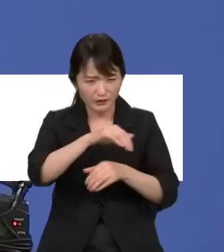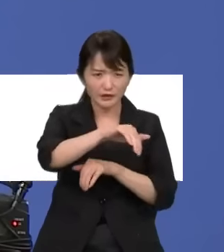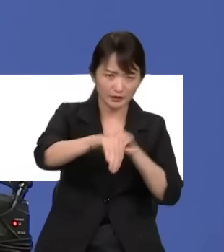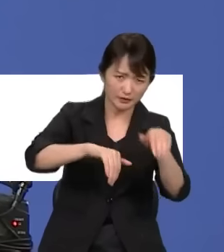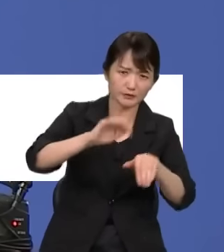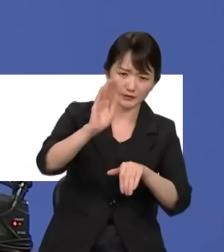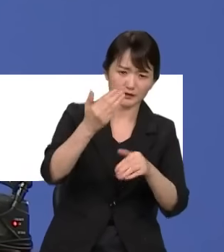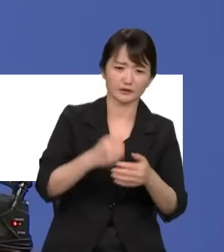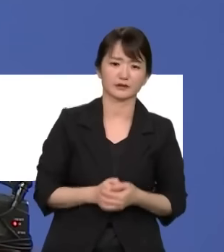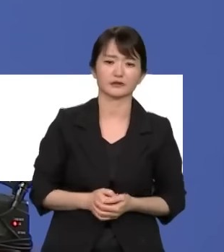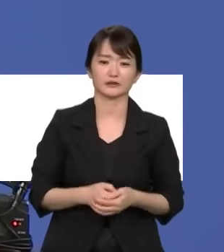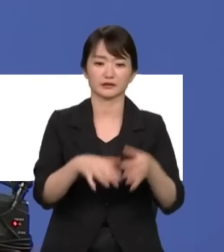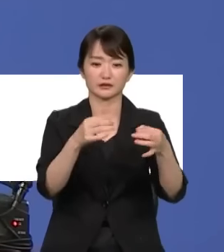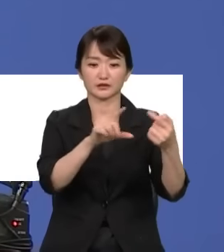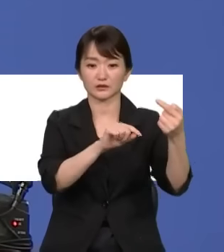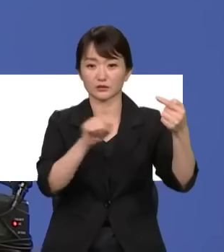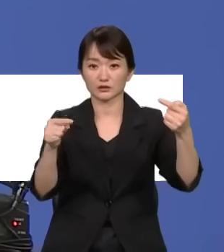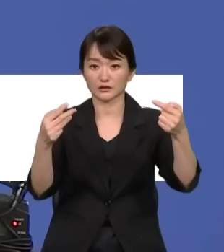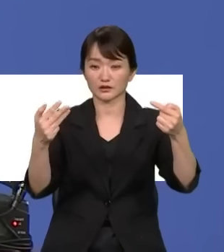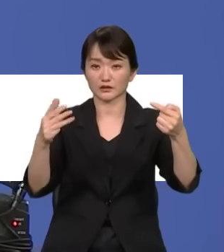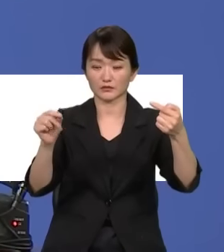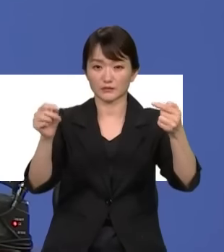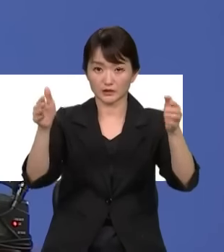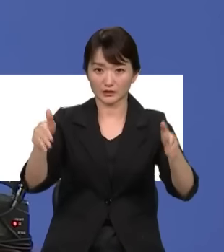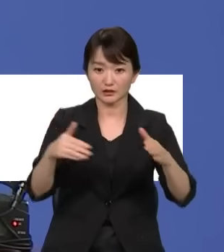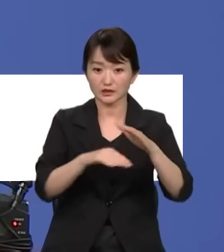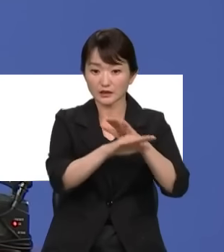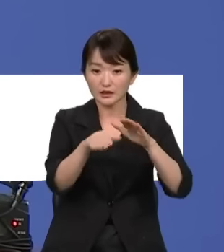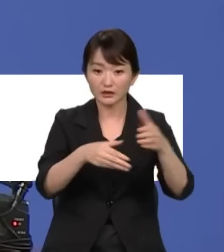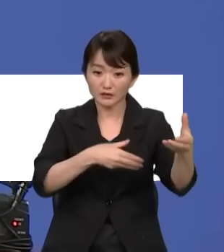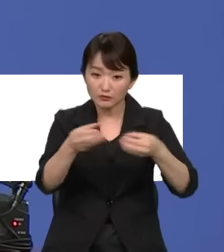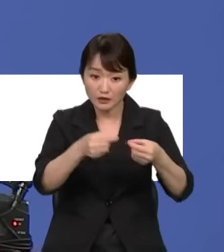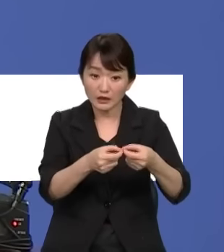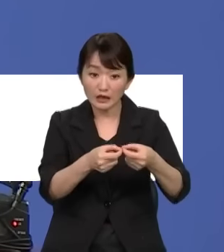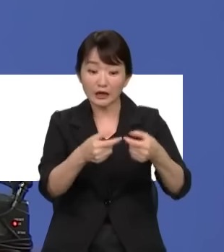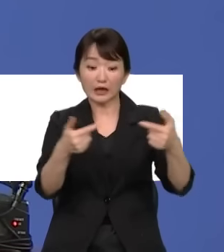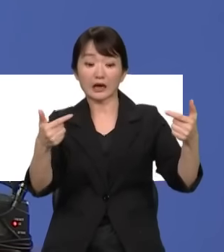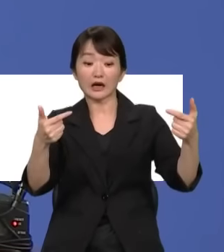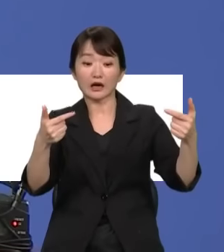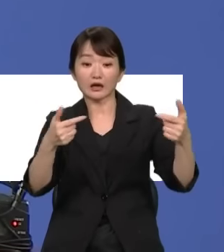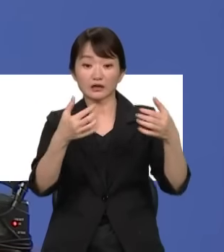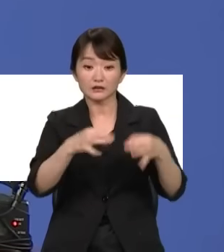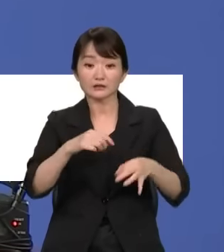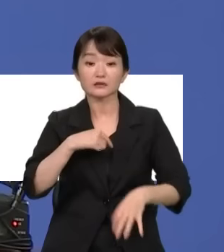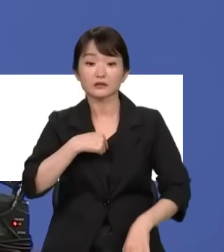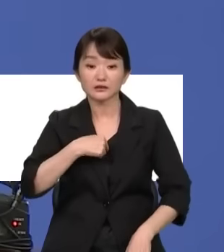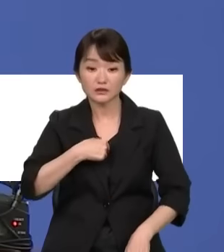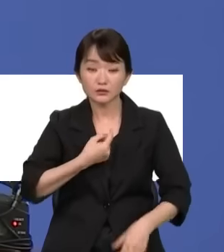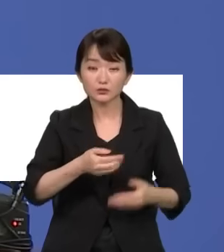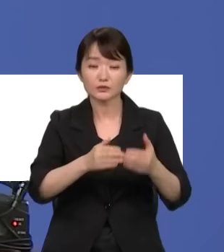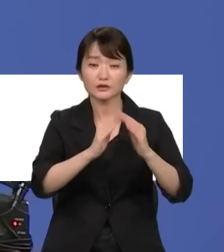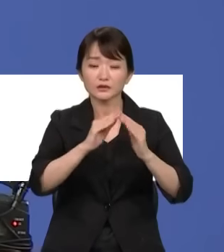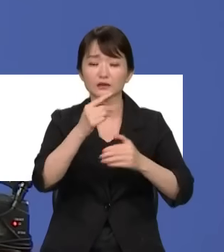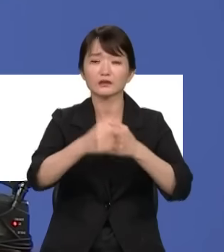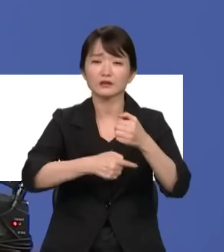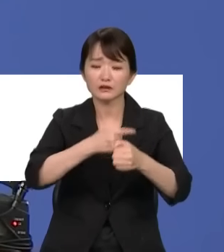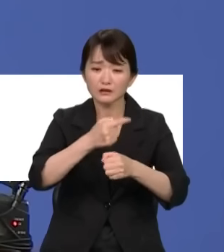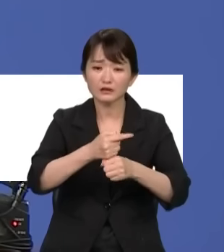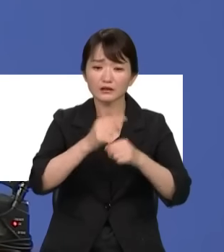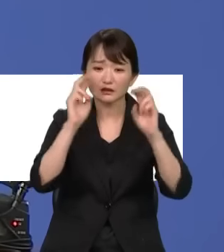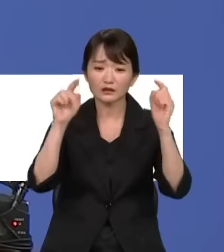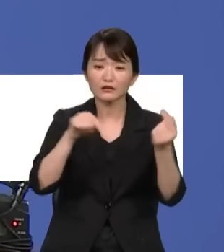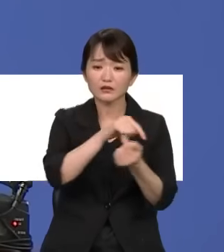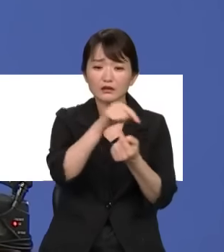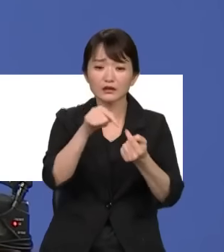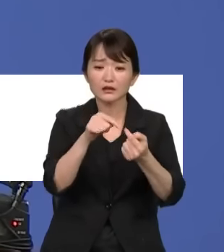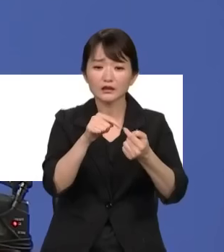1월에서 8월 가계대출 증가액은 이미 은행이 자체적으로 수립한 연간